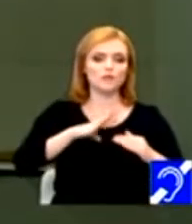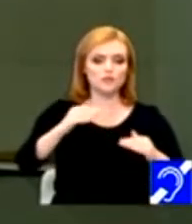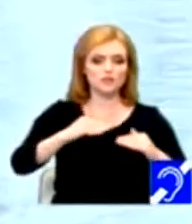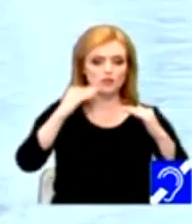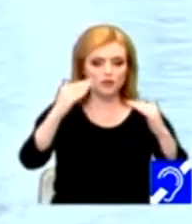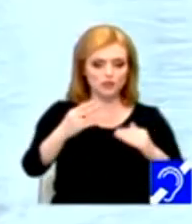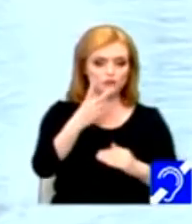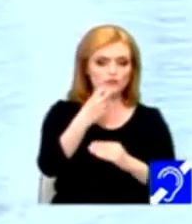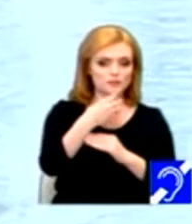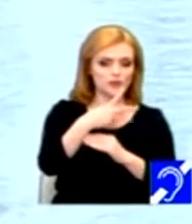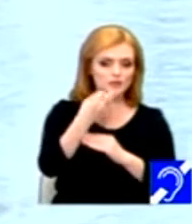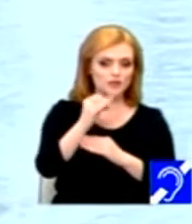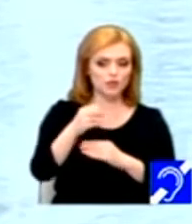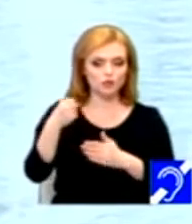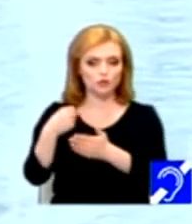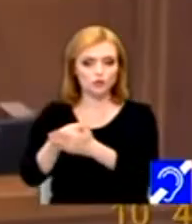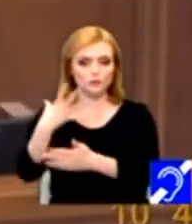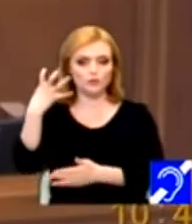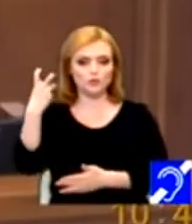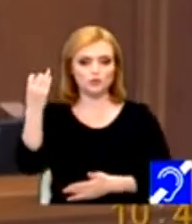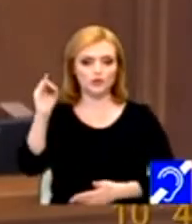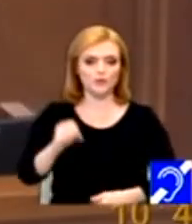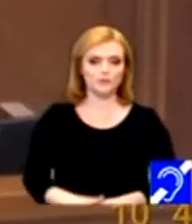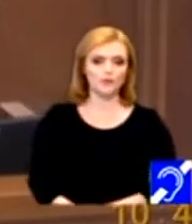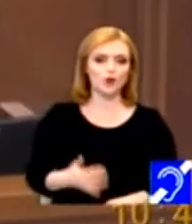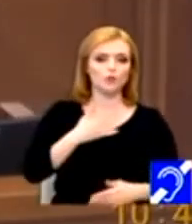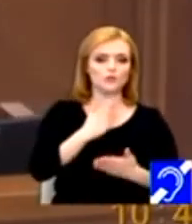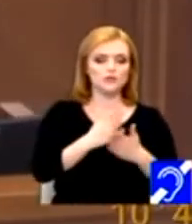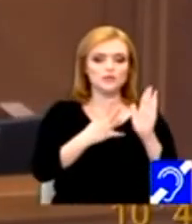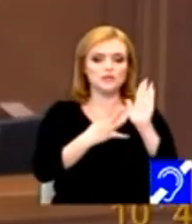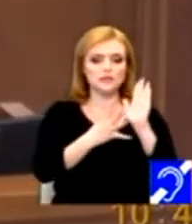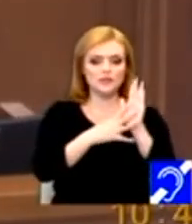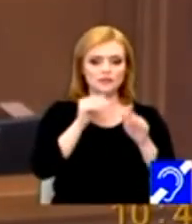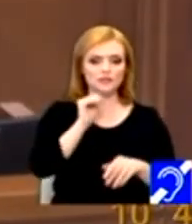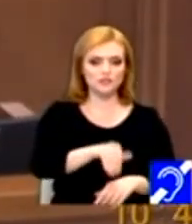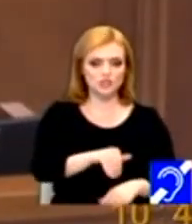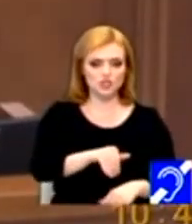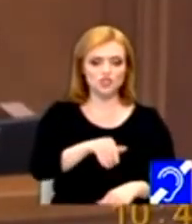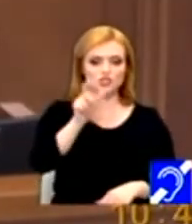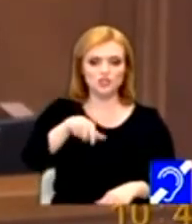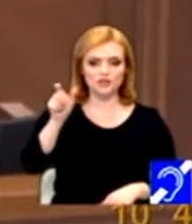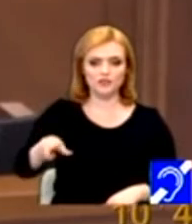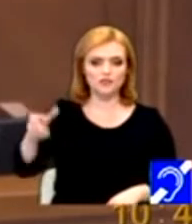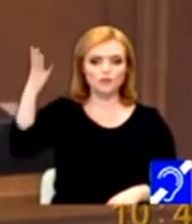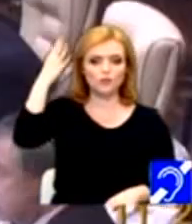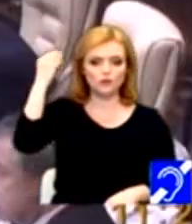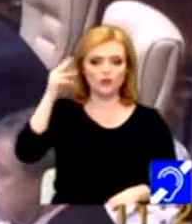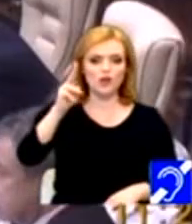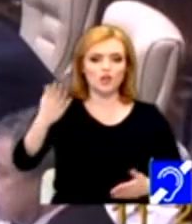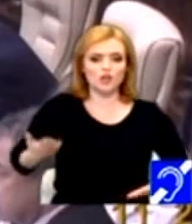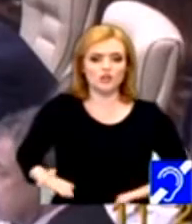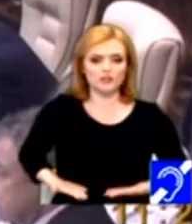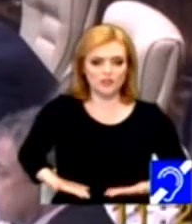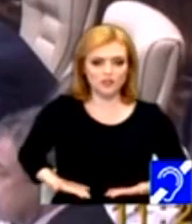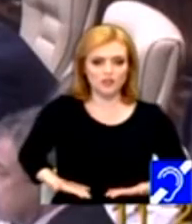215 lei la aproape 500. Avem 9.000 de cetățeni Republicii Moldova care trăiesc cu